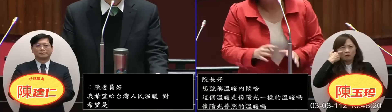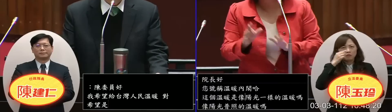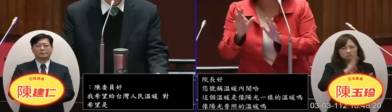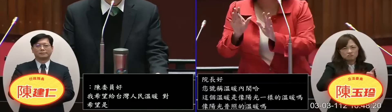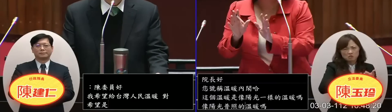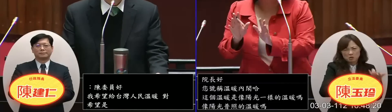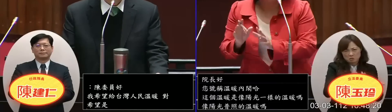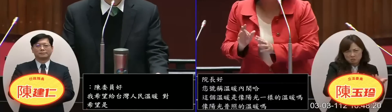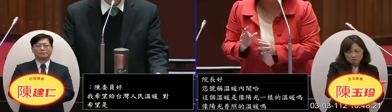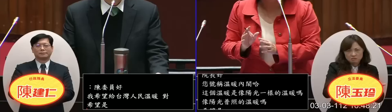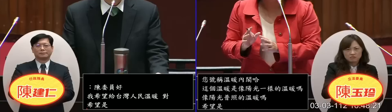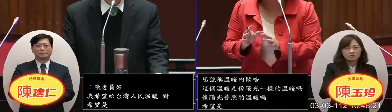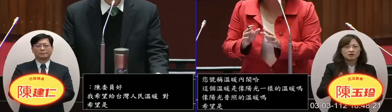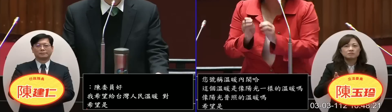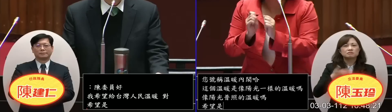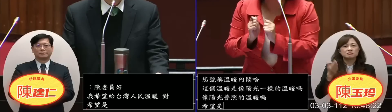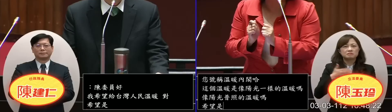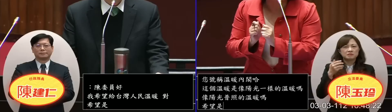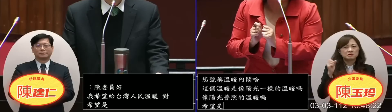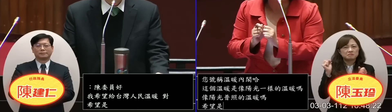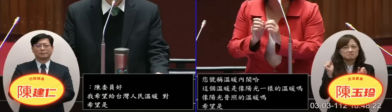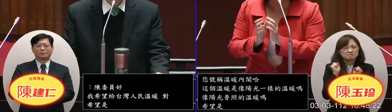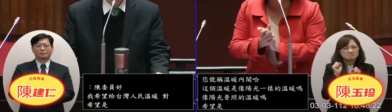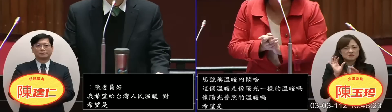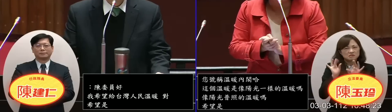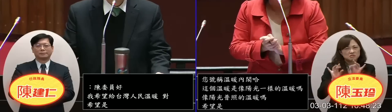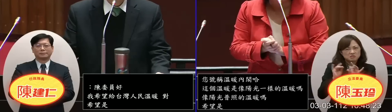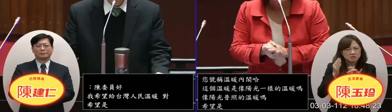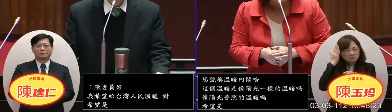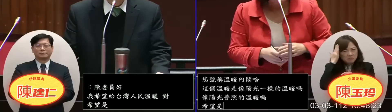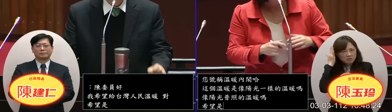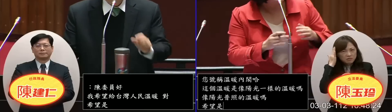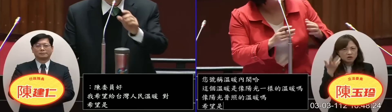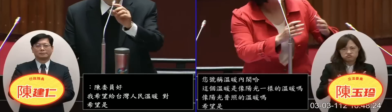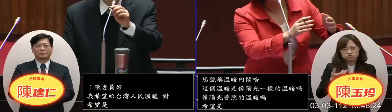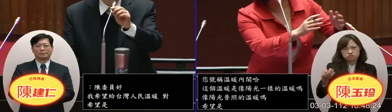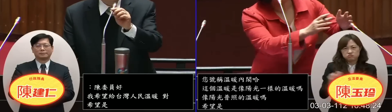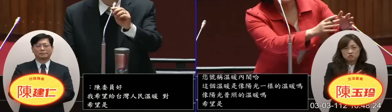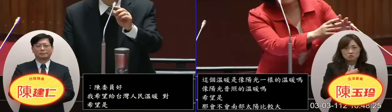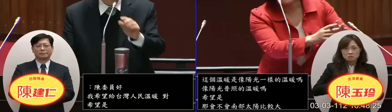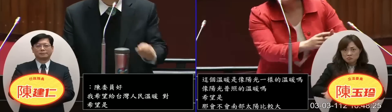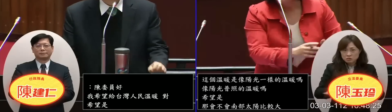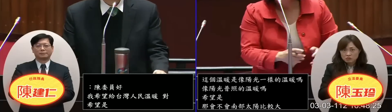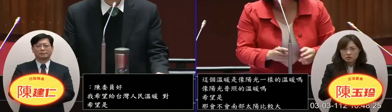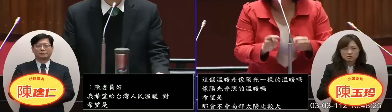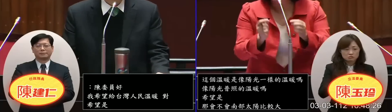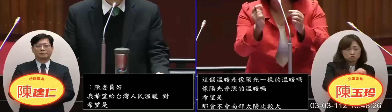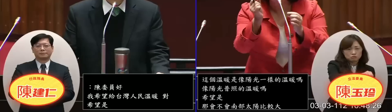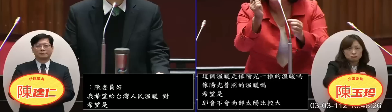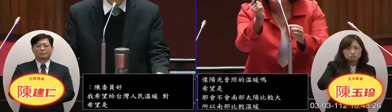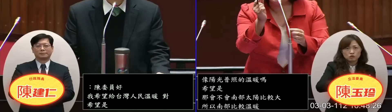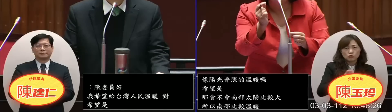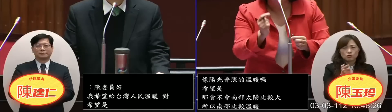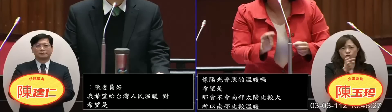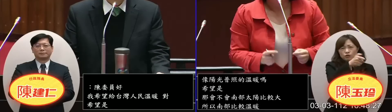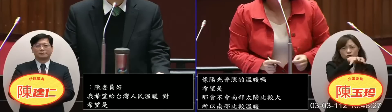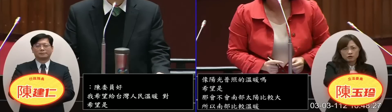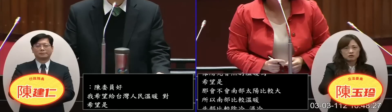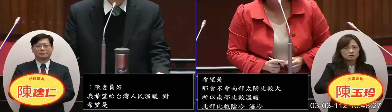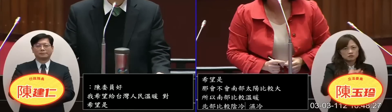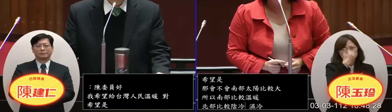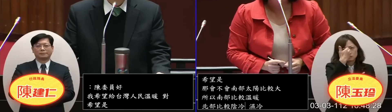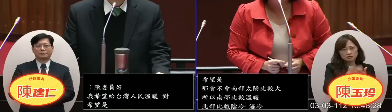暖，北部比较阴冷，比较湿冷，所以比较没有温暖？那离岛呢非常远，就只能看到那个余